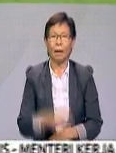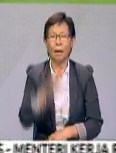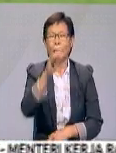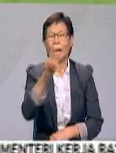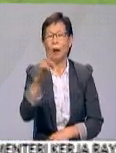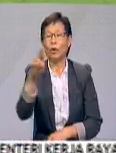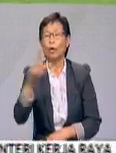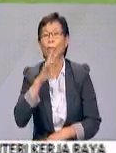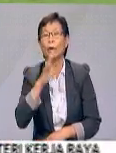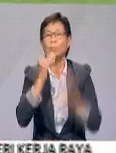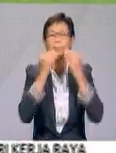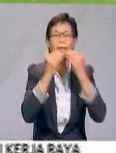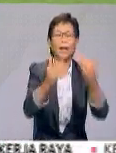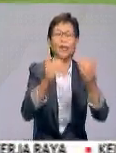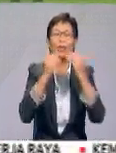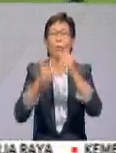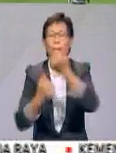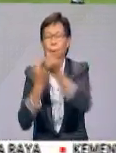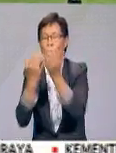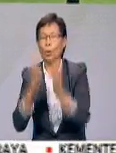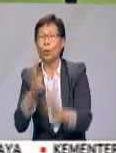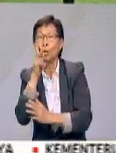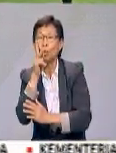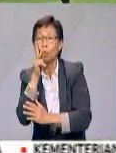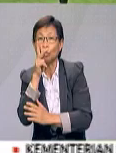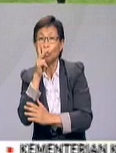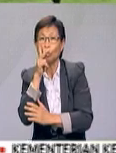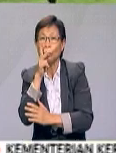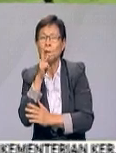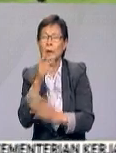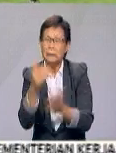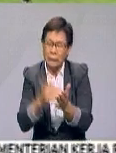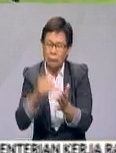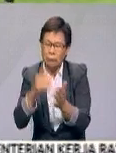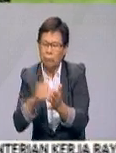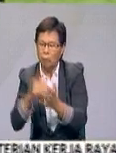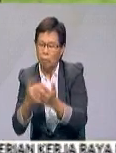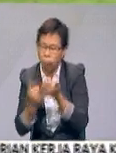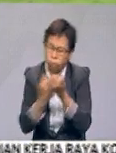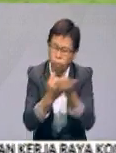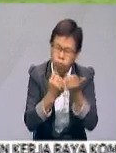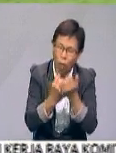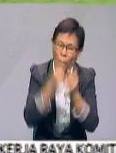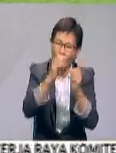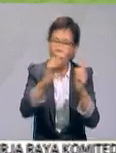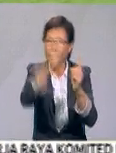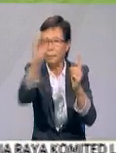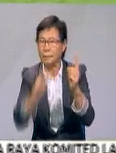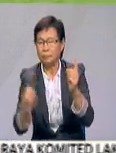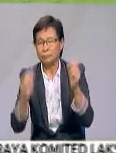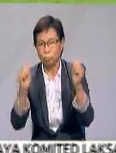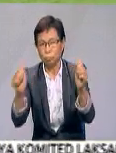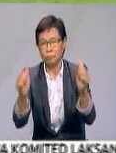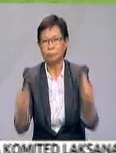turut menyatakan penghargaannya kepada penyokong Kedah yang tidak putus-putus memberikan sokongan padu.